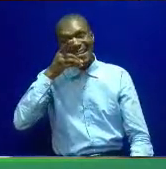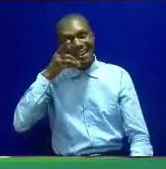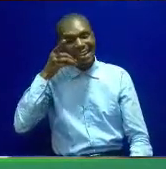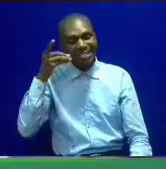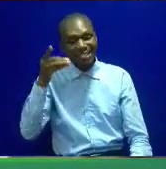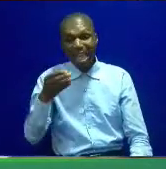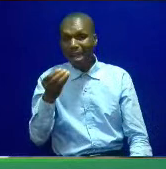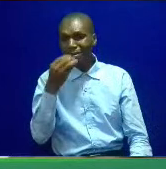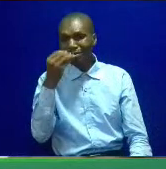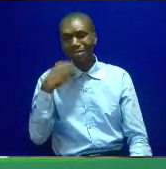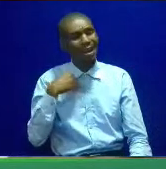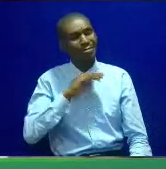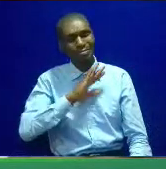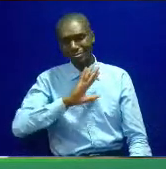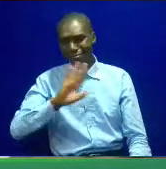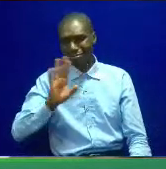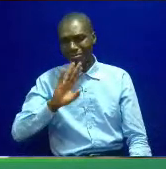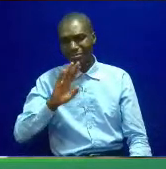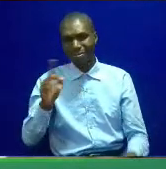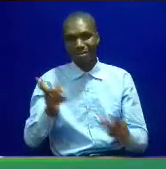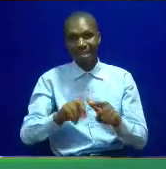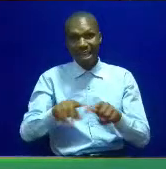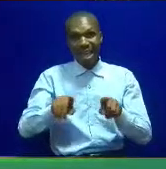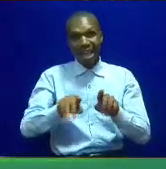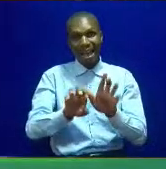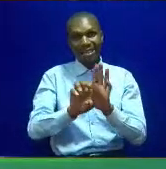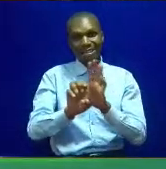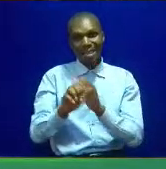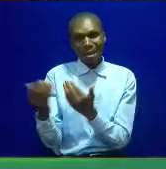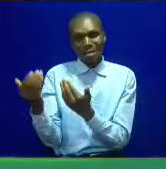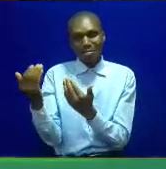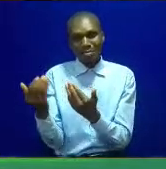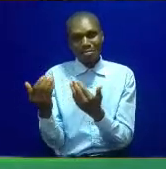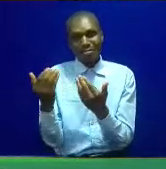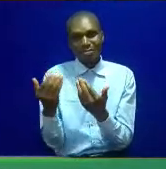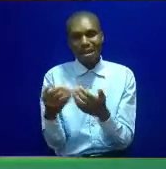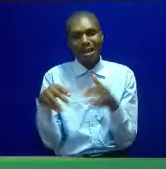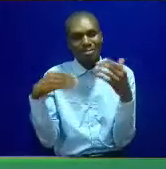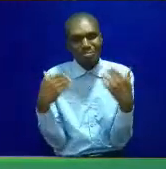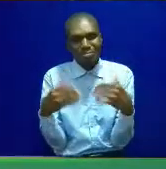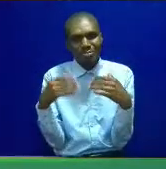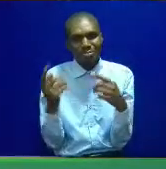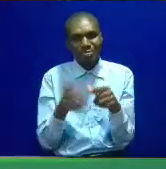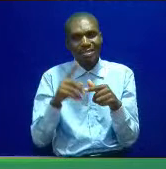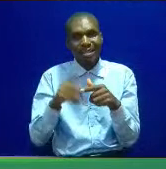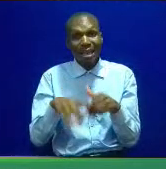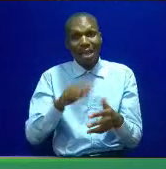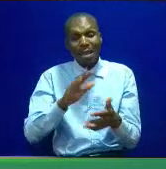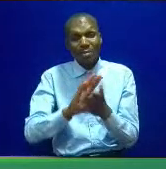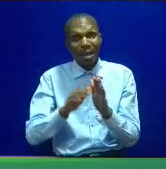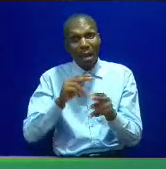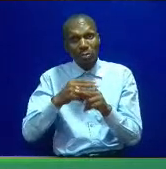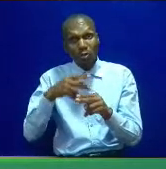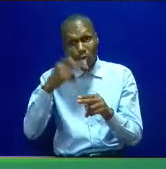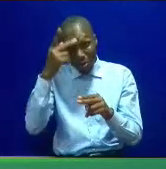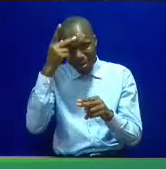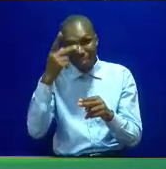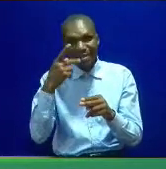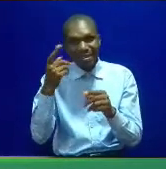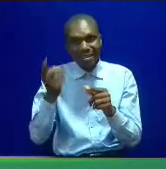gere ka wat staff monona bana baga chandika baka vaisi ko baga baka majiko ba baibori baka bona